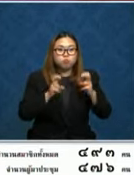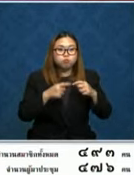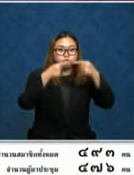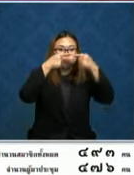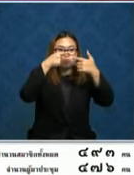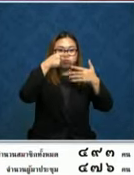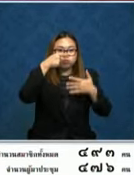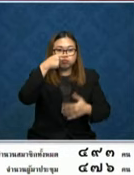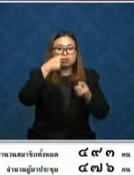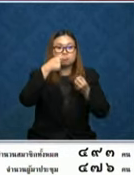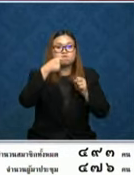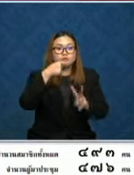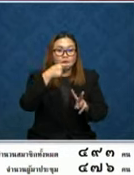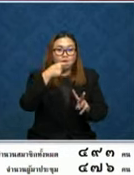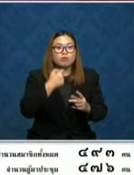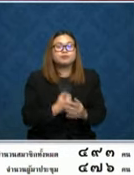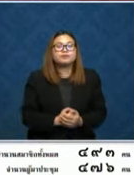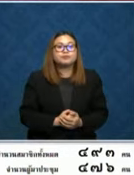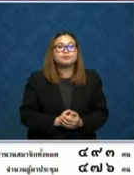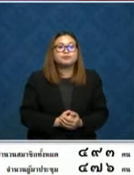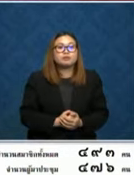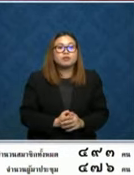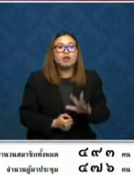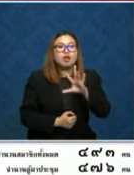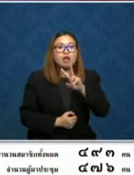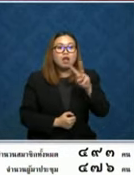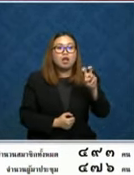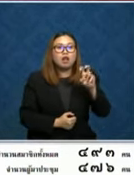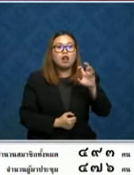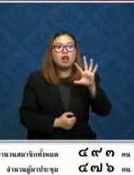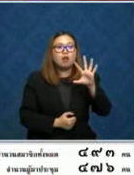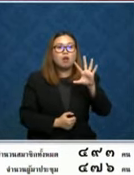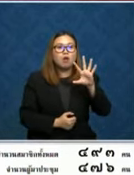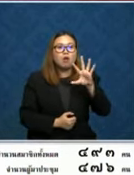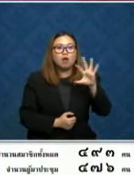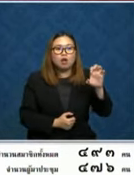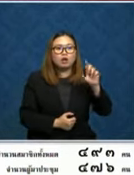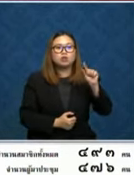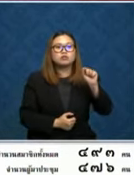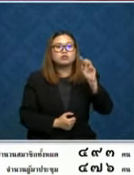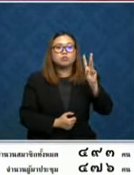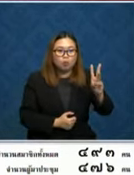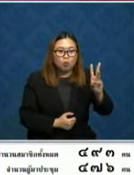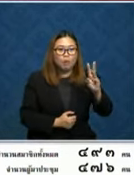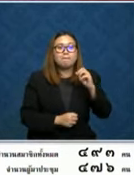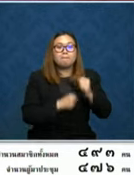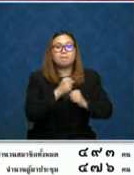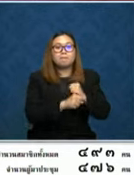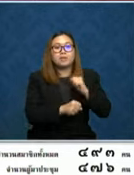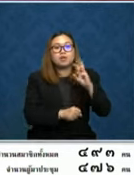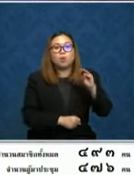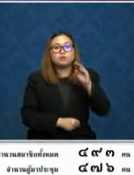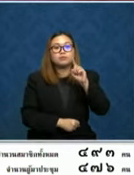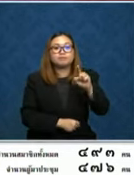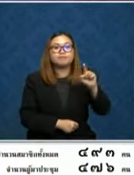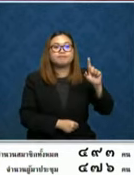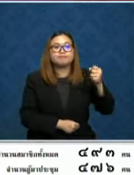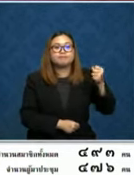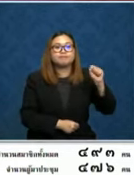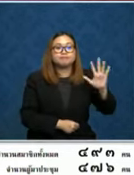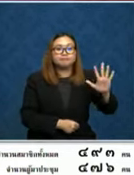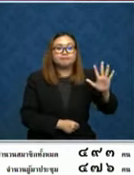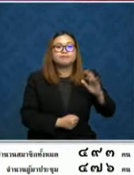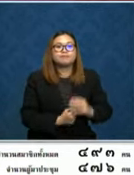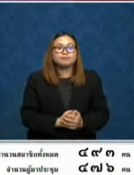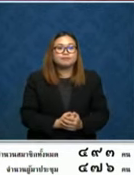ะครับในปี55 126เรื่องนะครับปี60 153เรื่องปี61 15เรื่องเอามาเฉลี่ยแล้วกันครับท่านประ